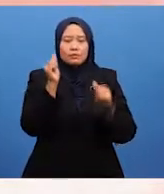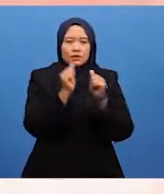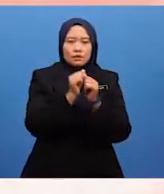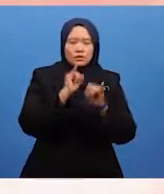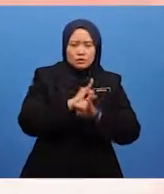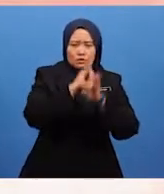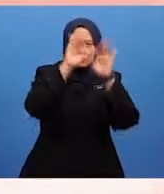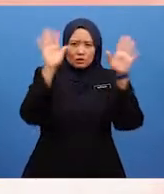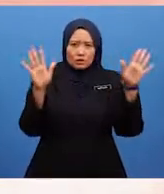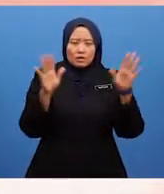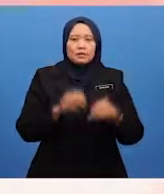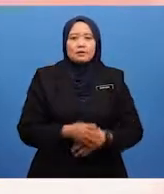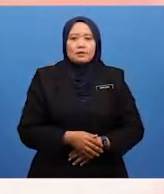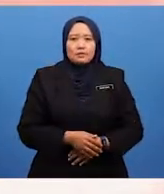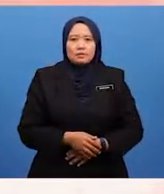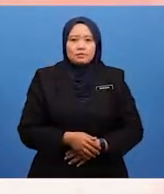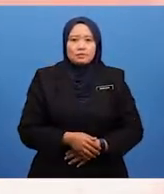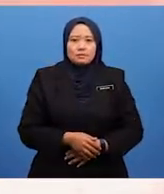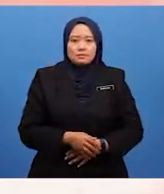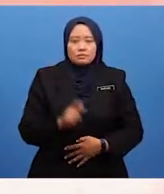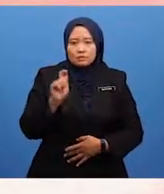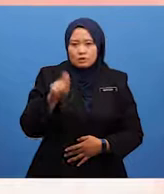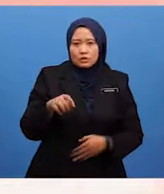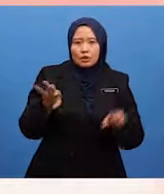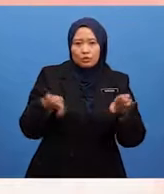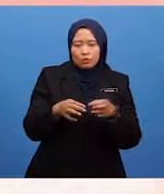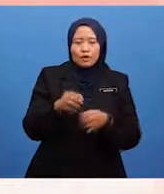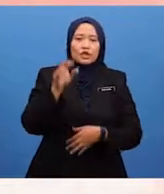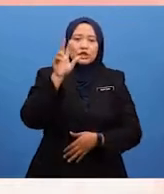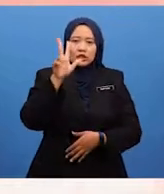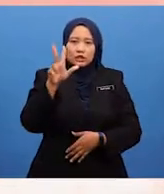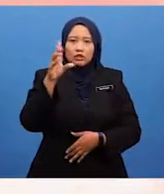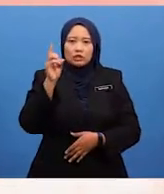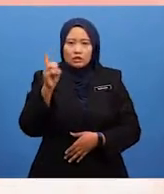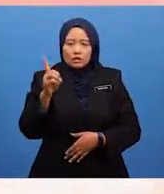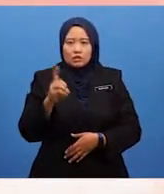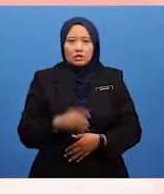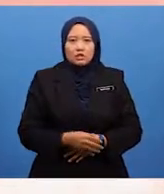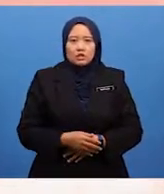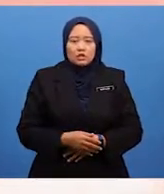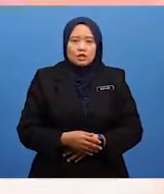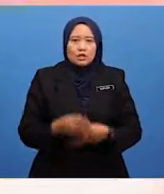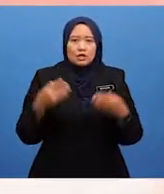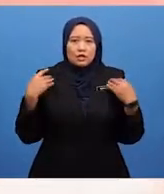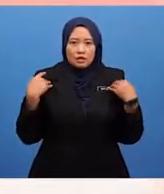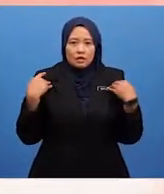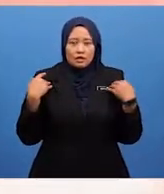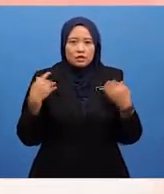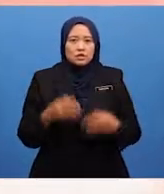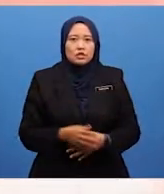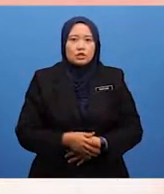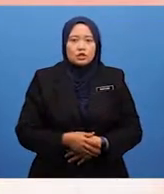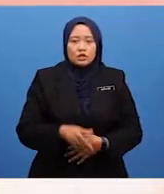kita harus menghasilkan karya ini secara tiga dimensi dengan pelan 30 Dajah arah melintang dan di beda